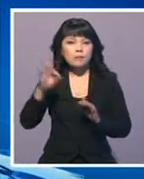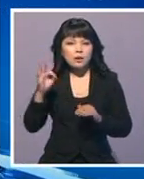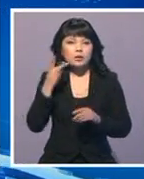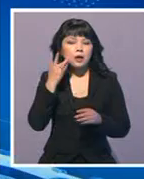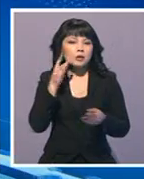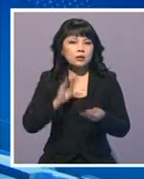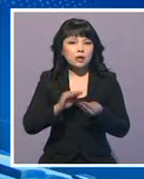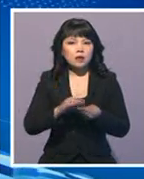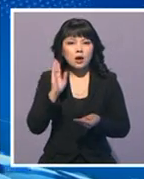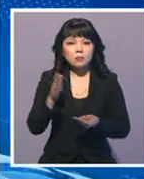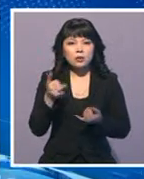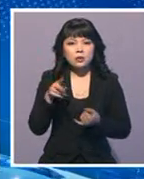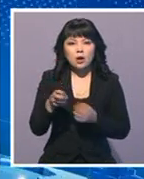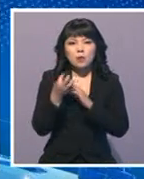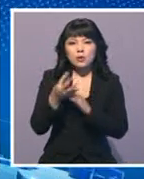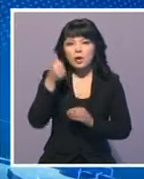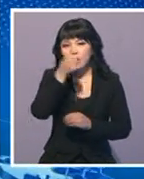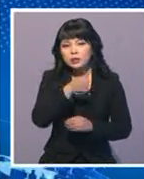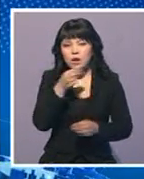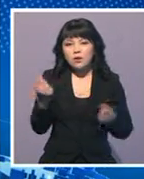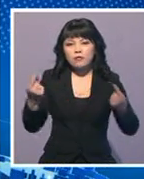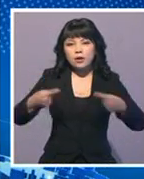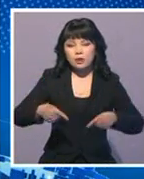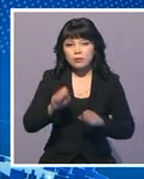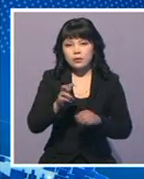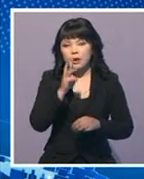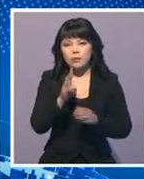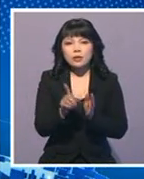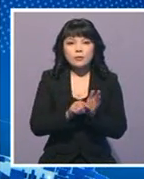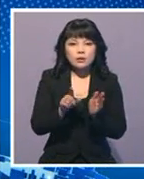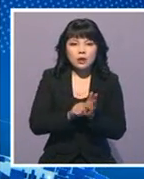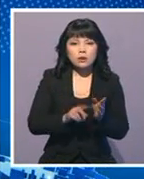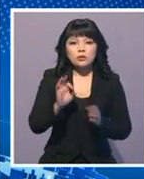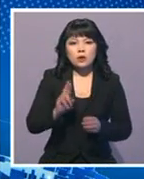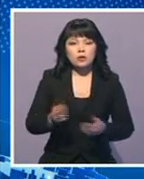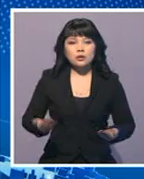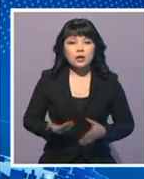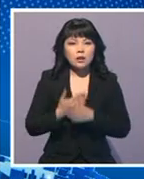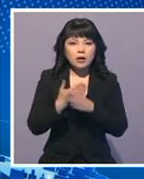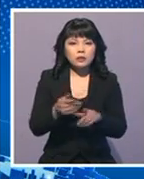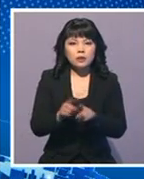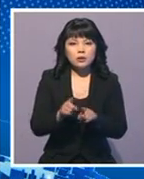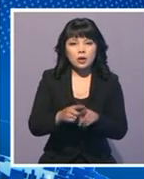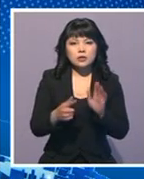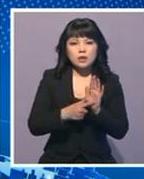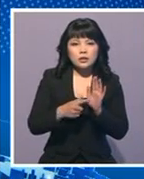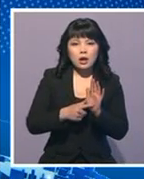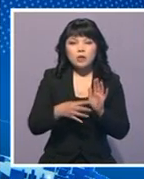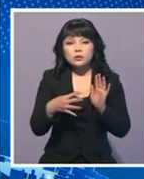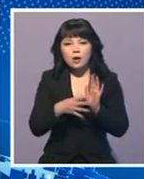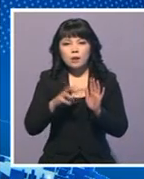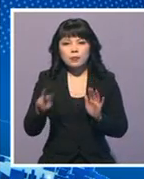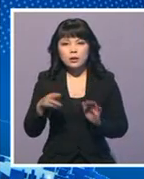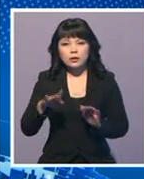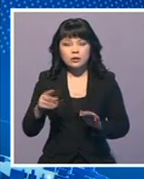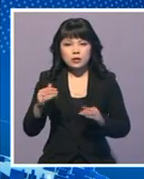жылы зейнетақыны инфляцияның орта деңгейінен 2%-ға, әлеуметтік жәрдемақыларды 7%-ға, тұтас алғанда 9 миллиард теңгеге